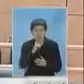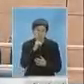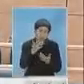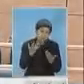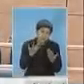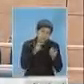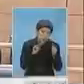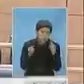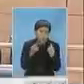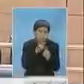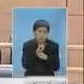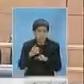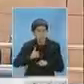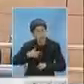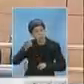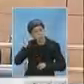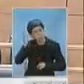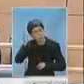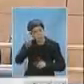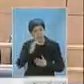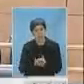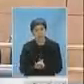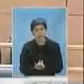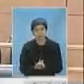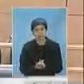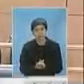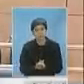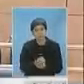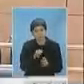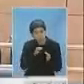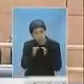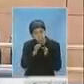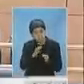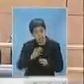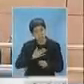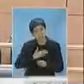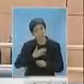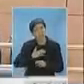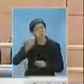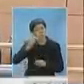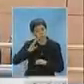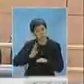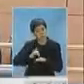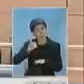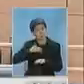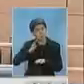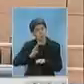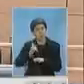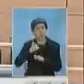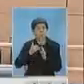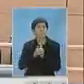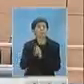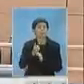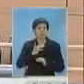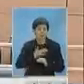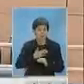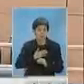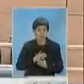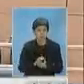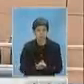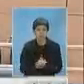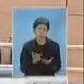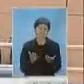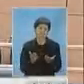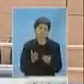โวหารโชว์์ลีลาคงอธิบายว่านี่คือลูกเก๋าลูกเชี่ยวชาญ